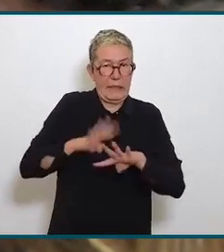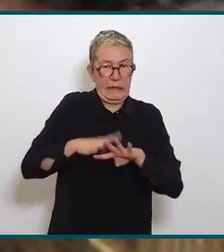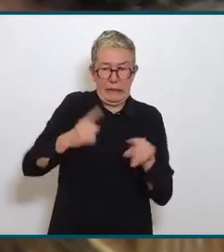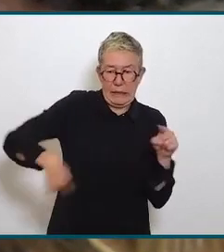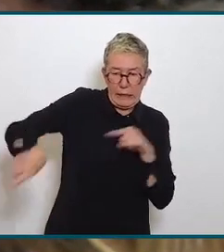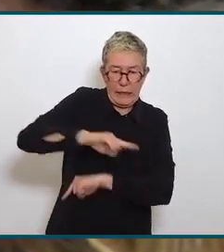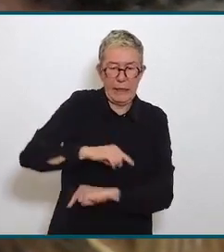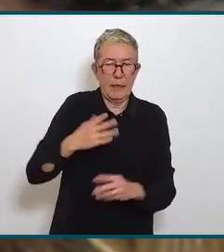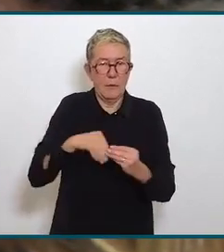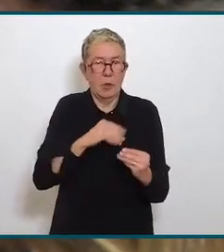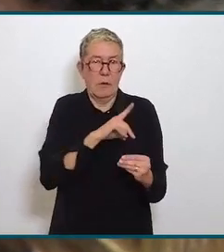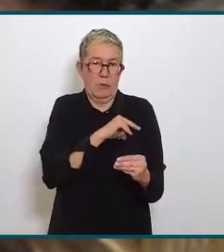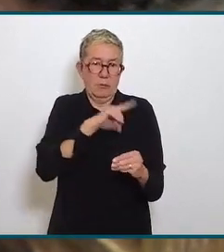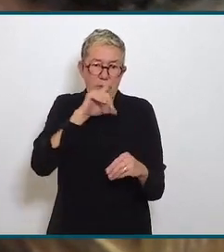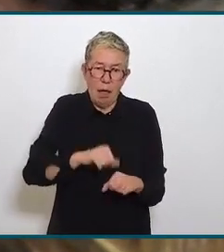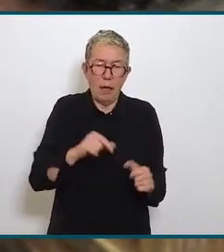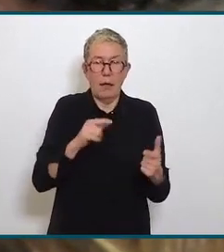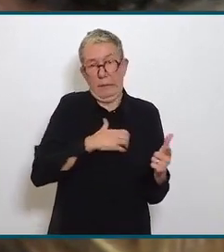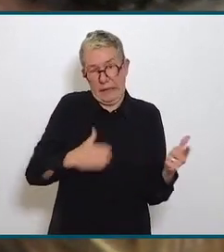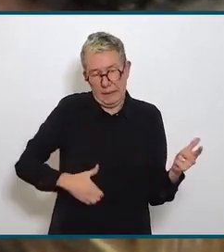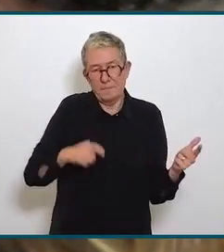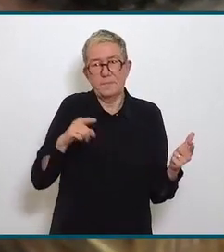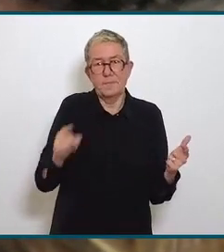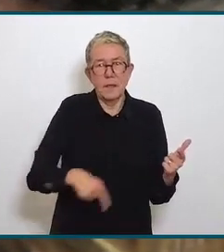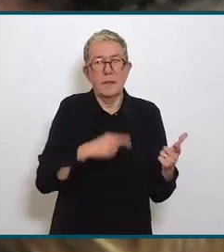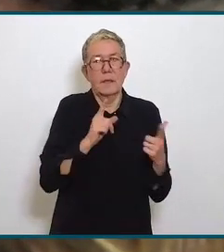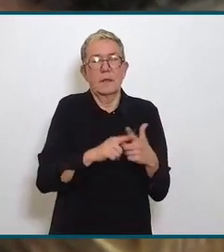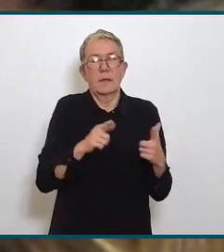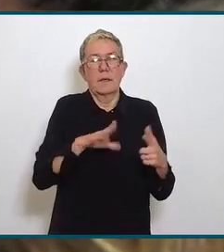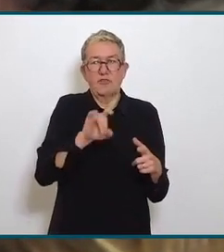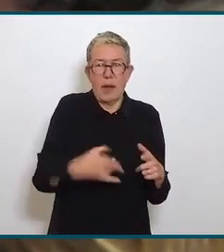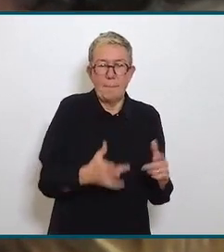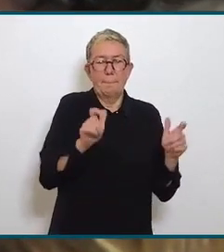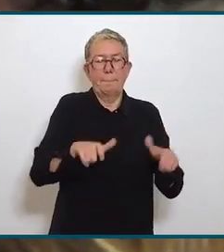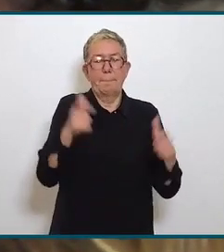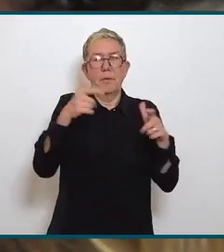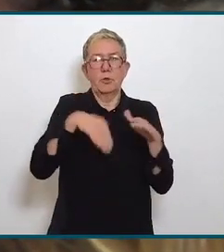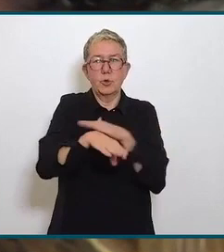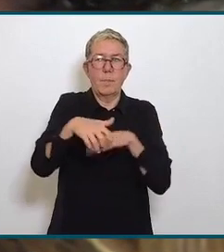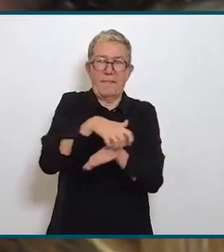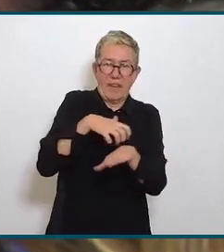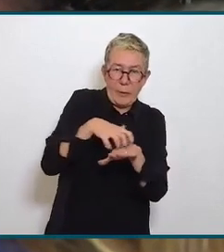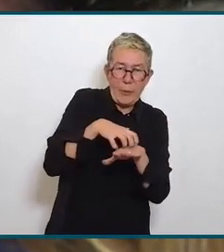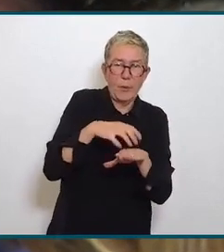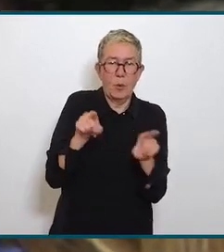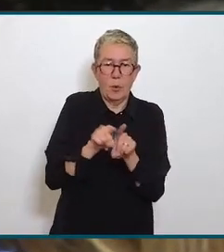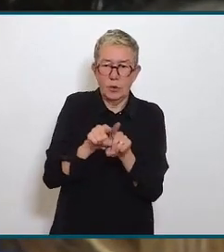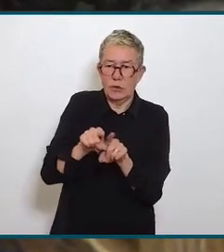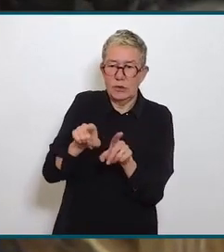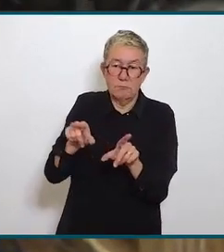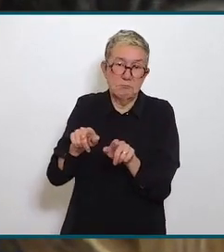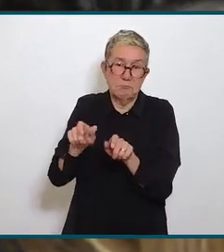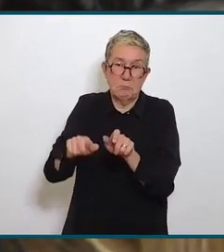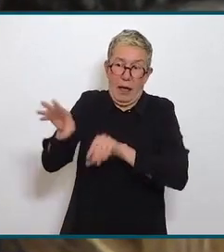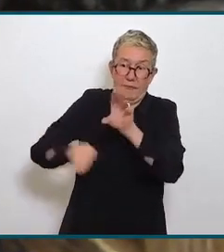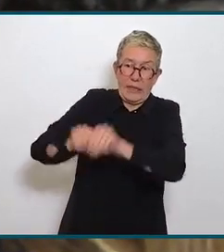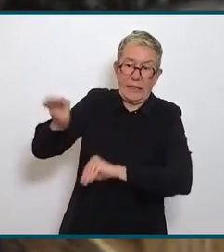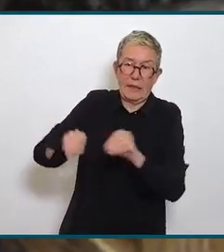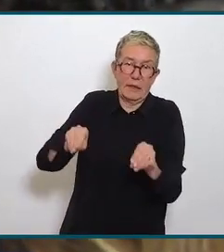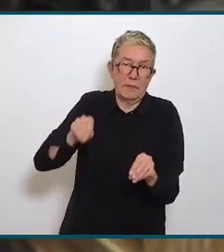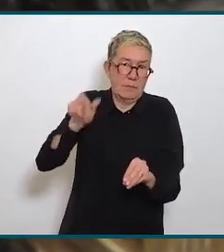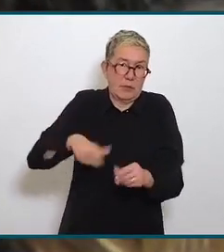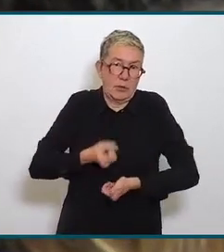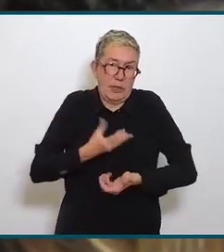les forces de police, la mairie donc, le bailleur social, la sous-préfecture, et le cas échéant des invités qui sont invités à